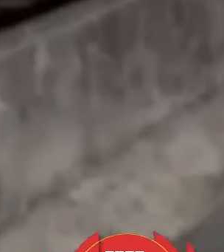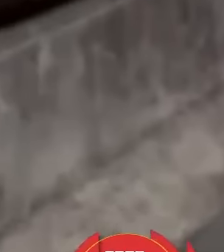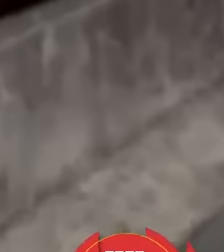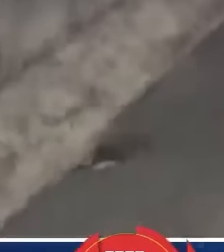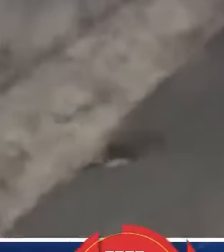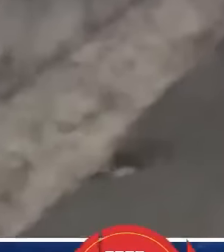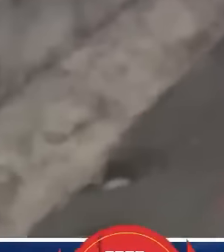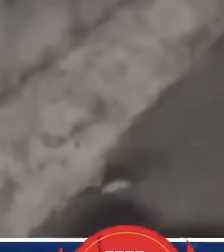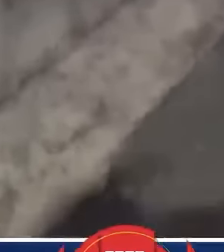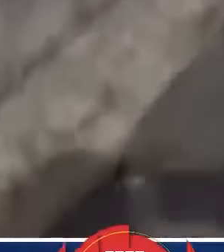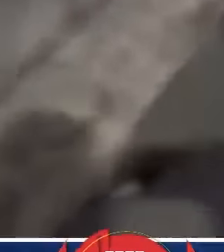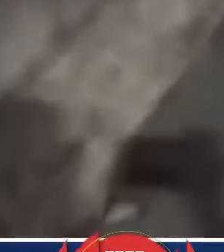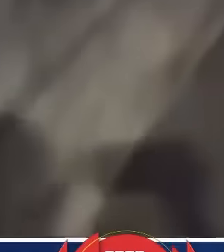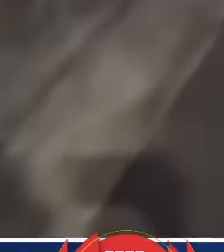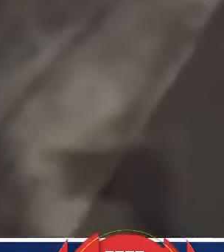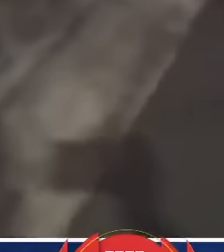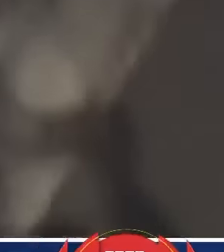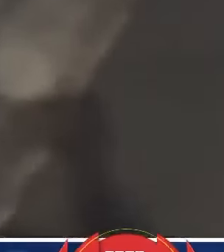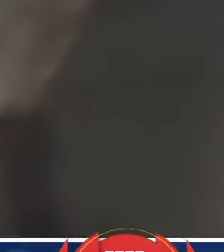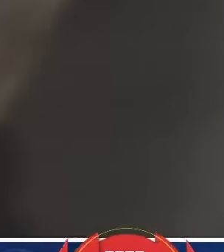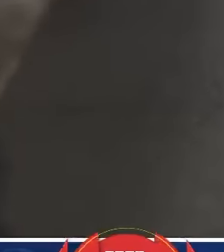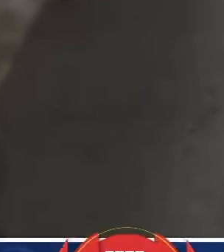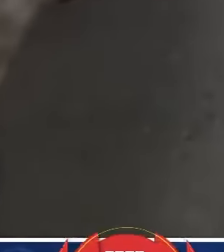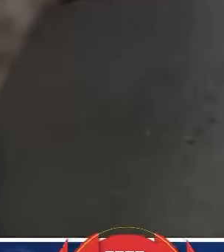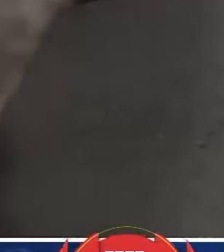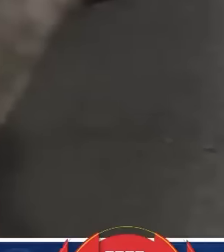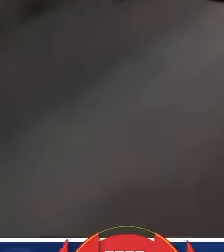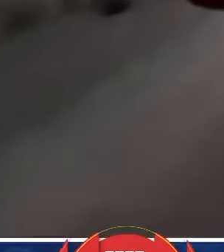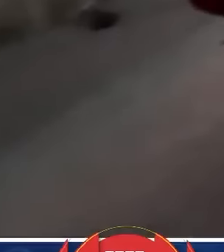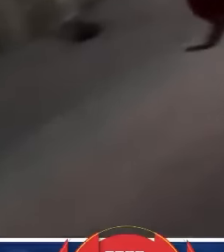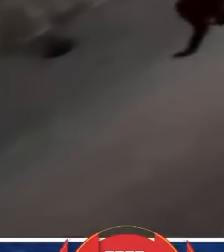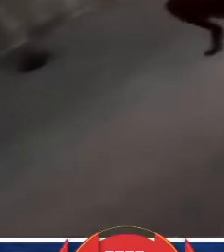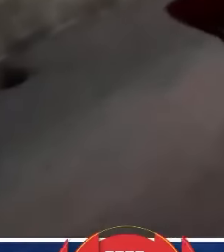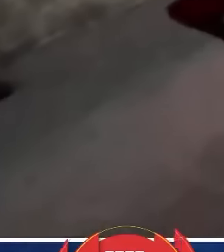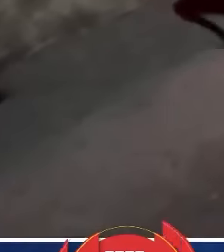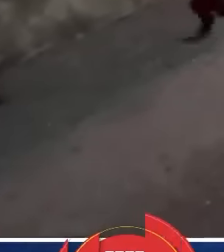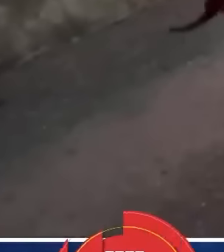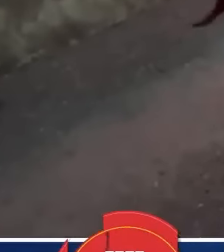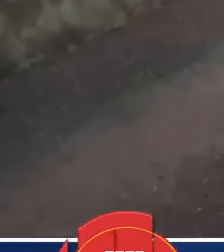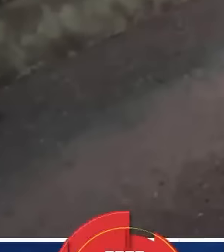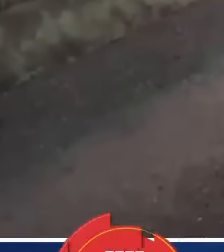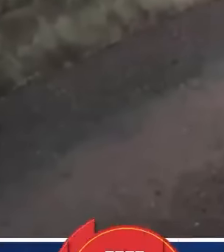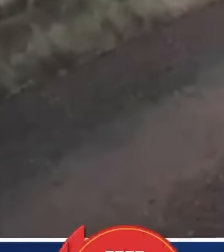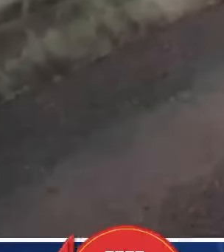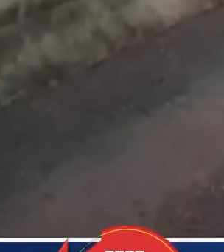ย็นมันจะมีคนคอยช่วยกันดีว่ากู้ภัยจะเข้าใจเย็นนะ แล้วก็ดีที่ไม่มีใครเจ็บหนักแล้ว